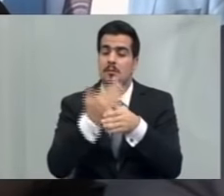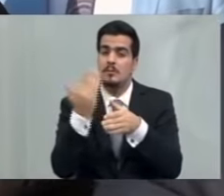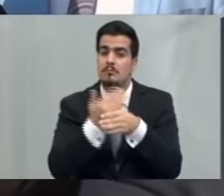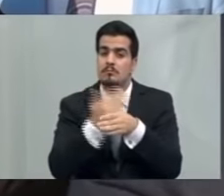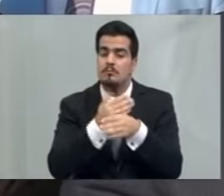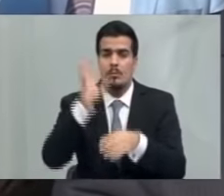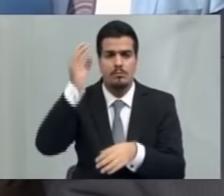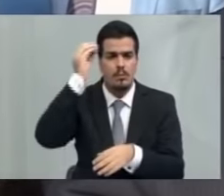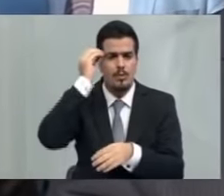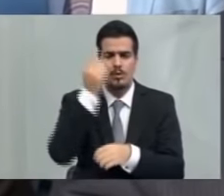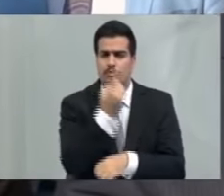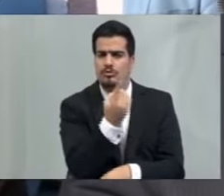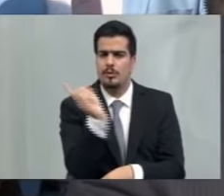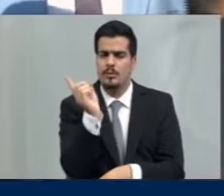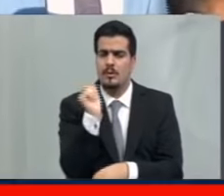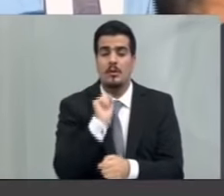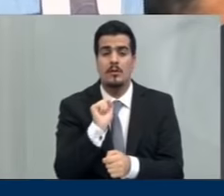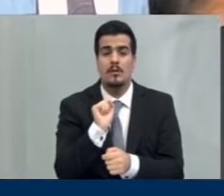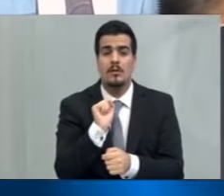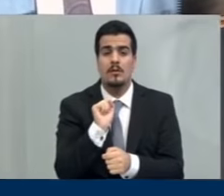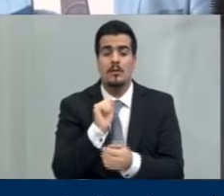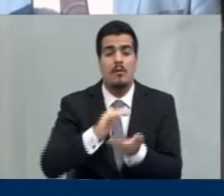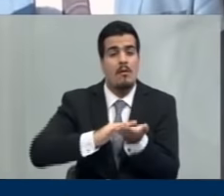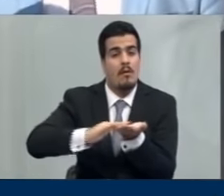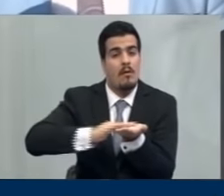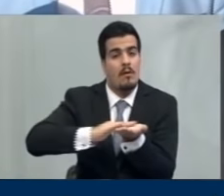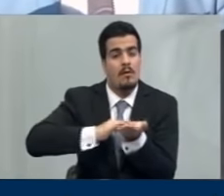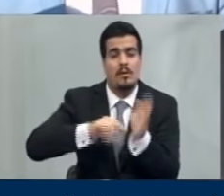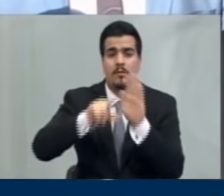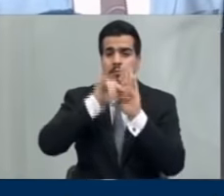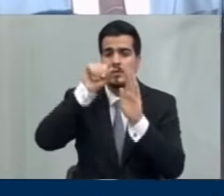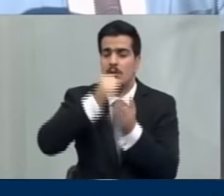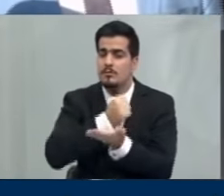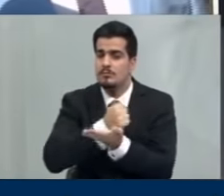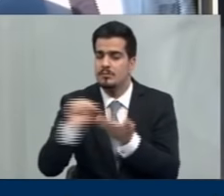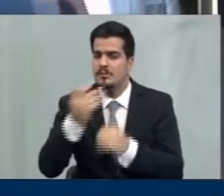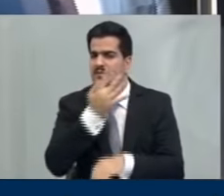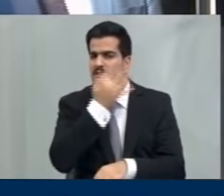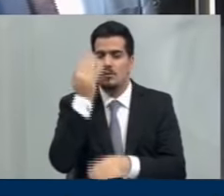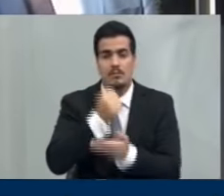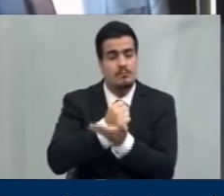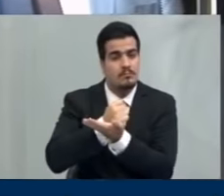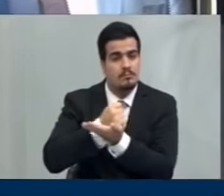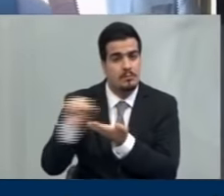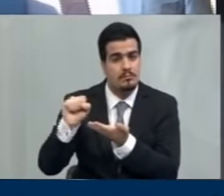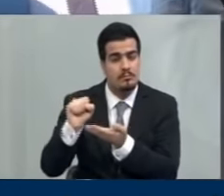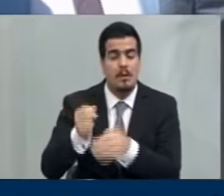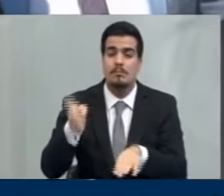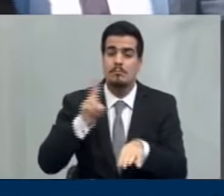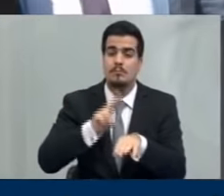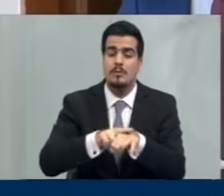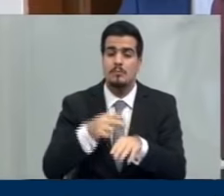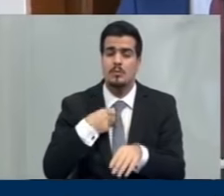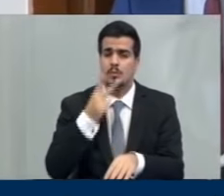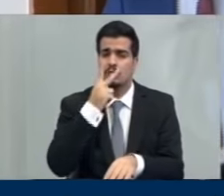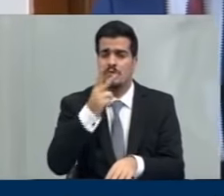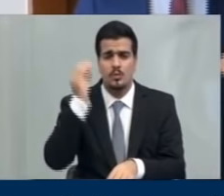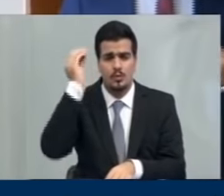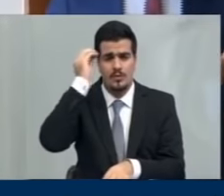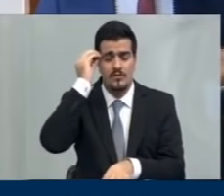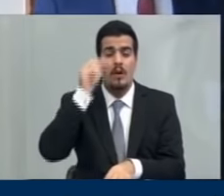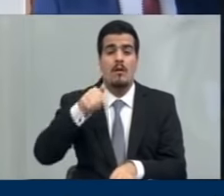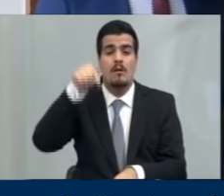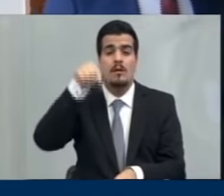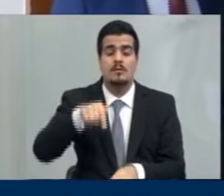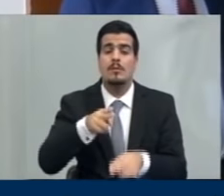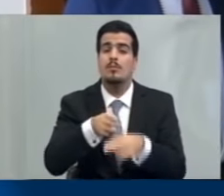بالجانب المعرفي للذين طهروا هذه الأرض الكريمة، وكذلك الارتقاء بواقع المعرفة لهم. يبدأ الترشيح